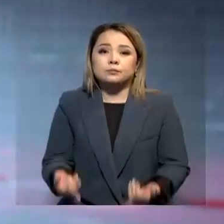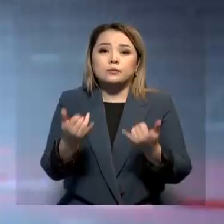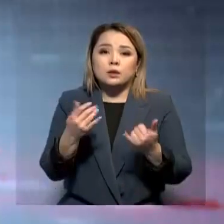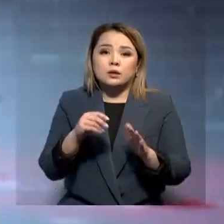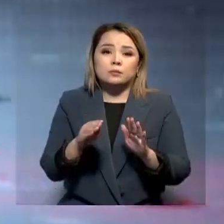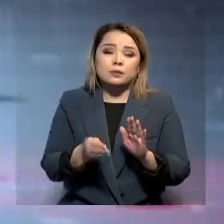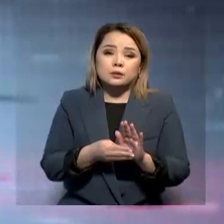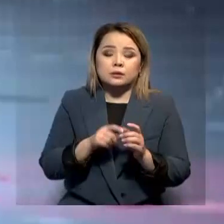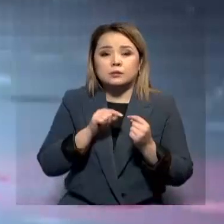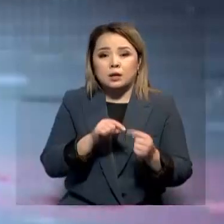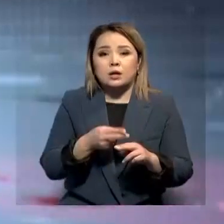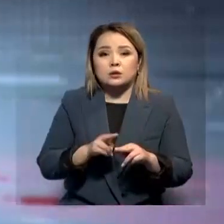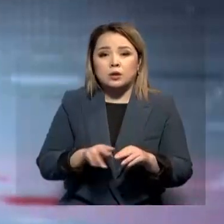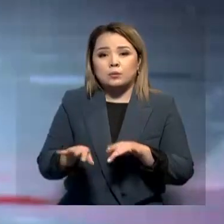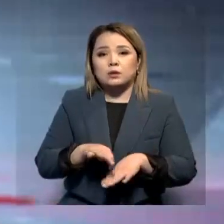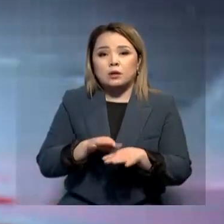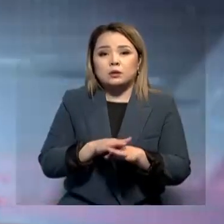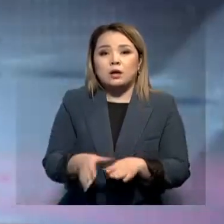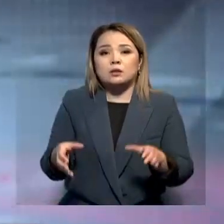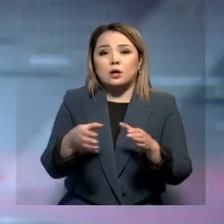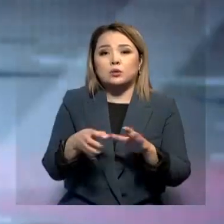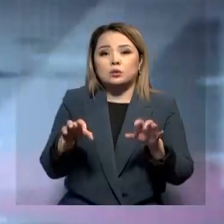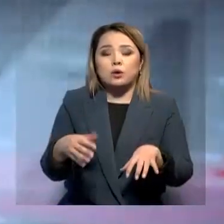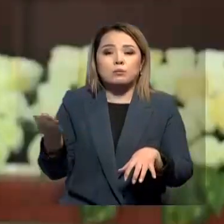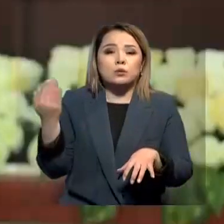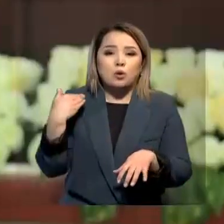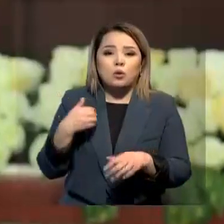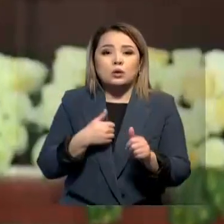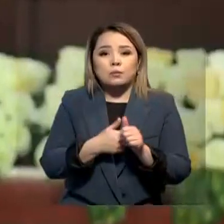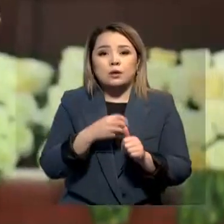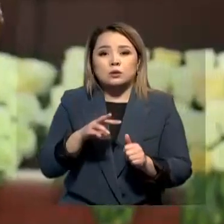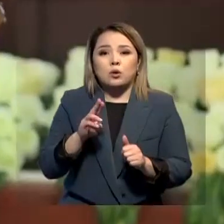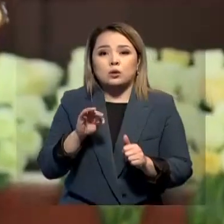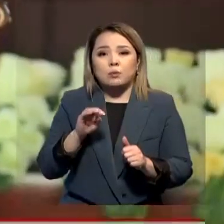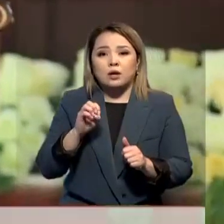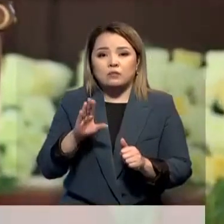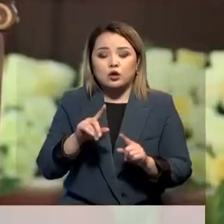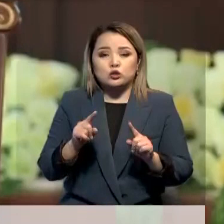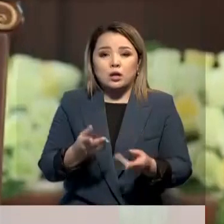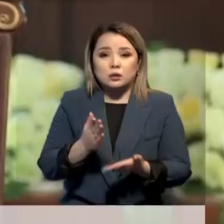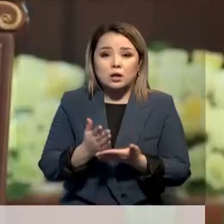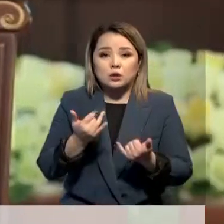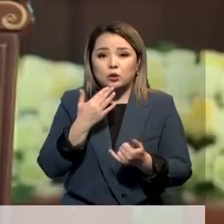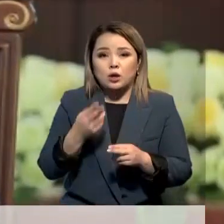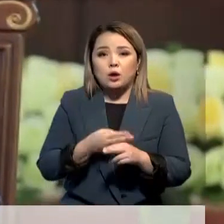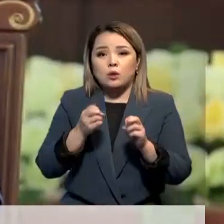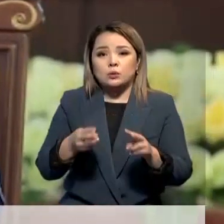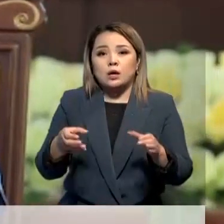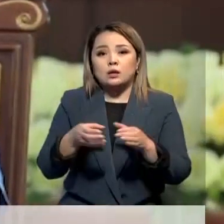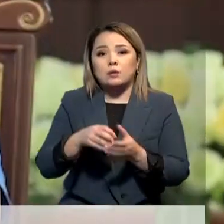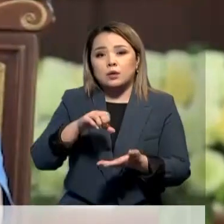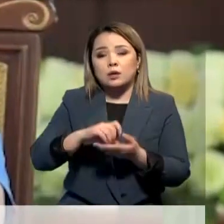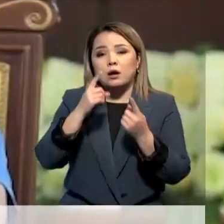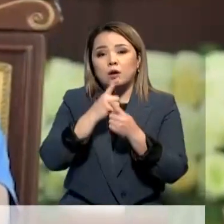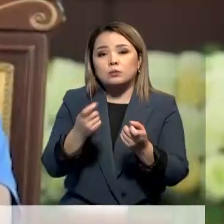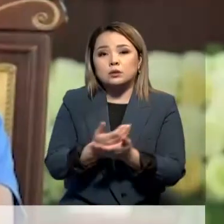Бүгін сыбайлас жемқорлыққа қарсы іс-қимыл агенттігі төрағасының бұрынғы орынбасары Мақсат Қожабаев ұсталды. Ұлттық қауіпсіздік комитетінің хабарлауынша